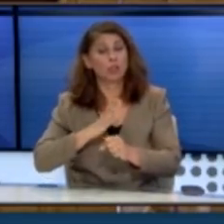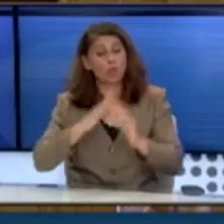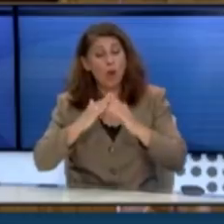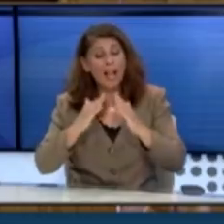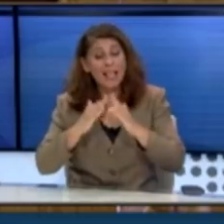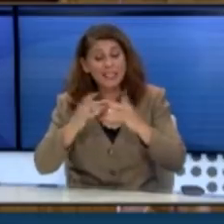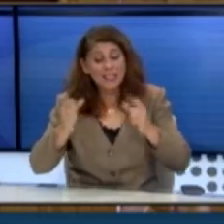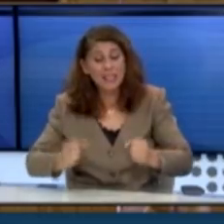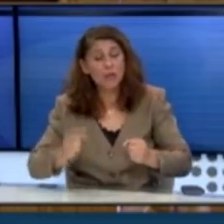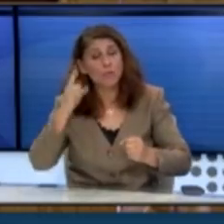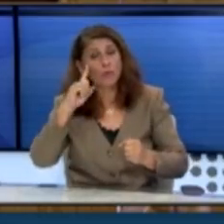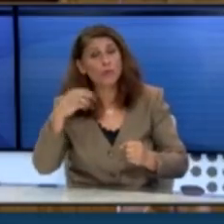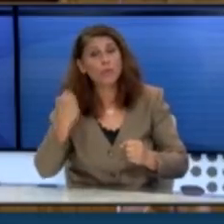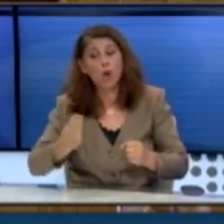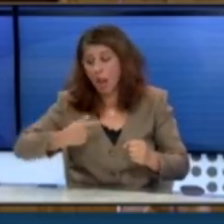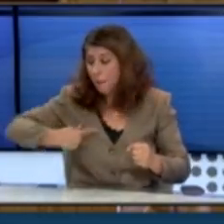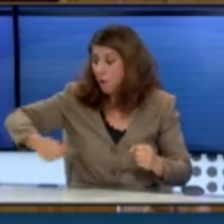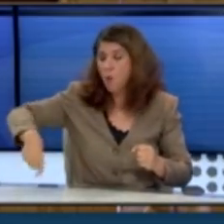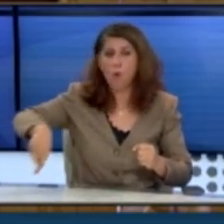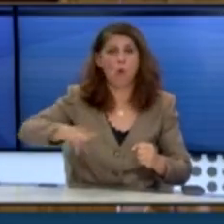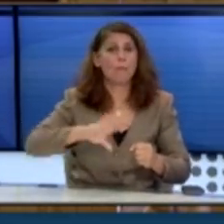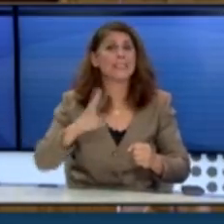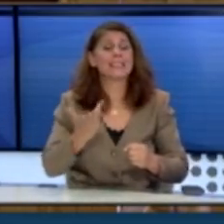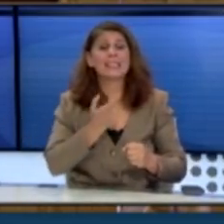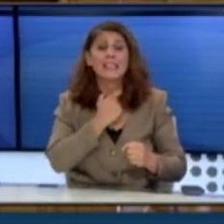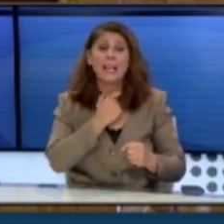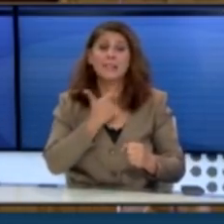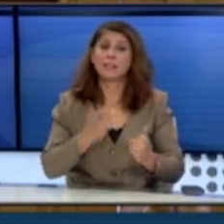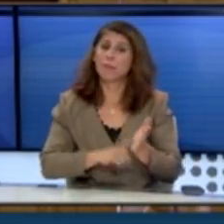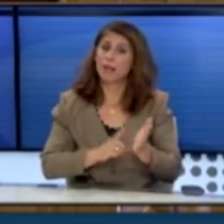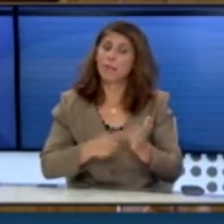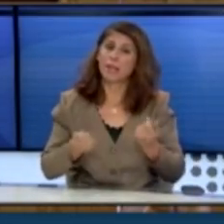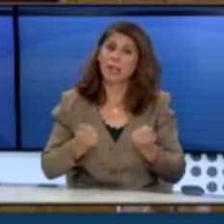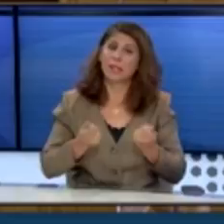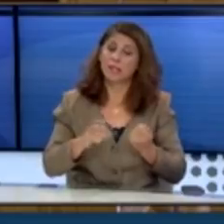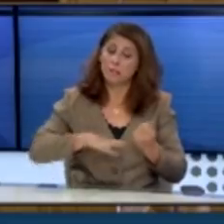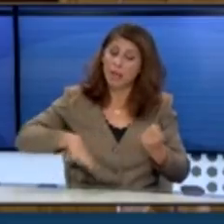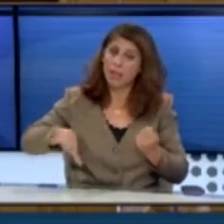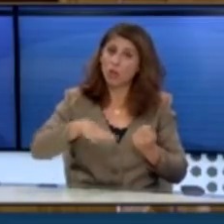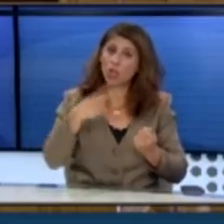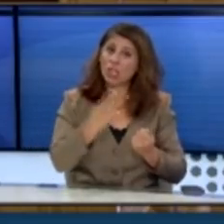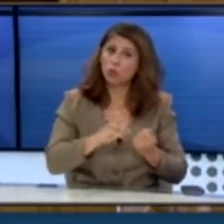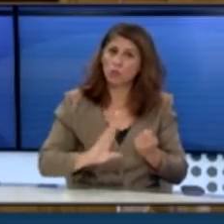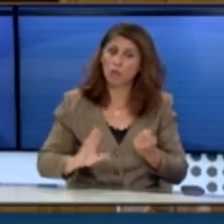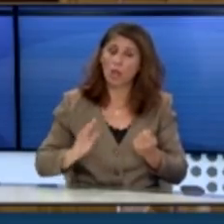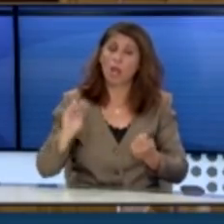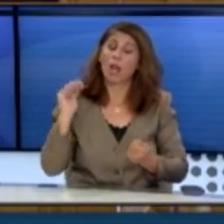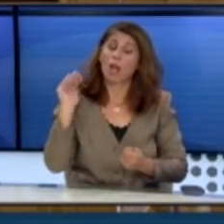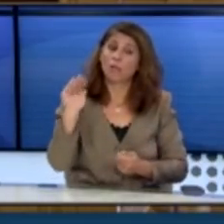κατοίκων που ξέρουν πολύ καλύτερα από όλους τι χρειάζεται και τι πρέπει να γίνει στον τόπο τους. Καλούμε